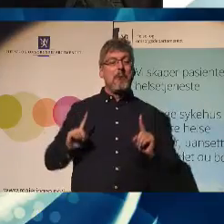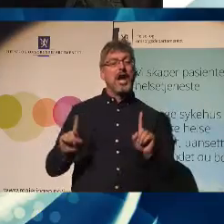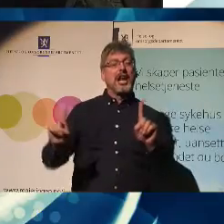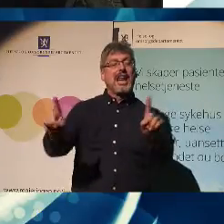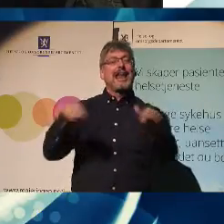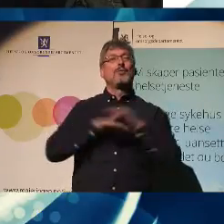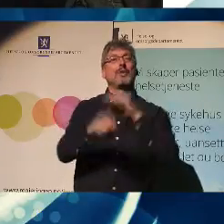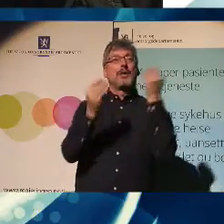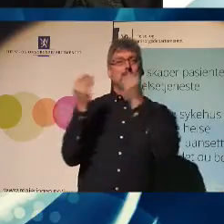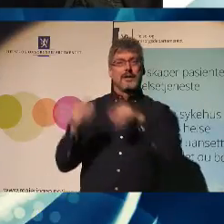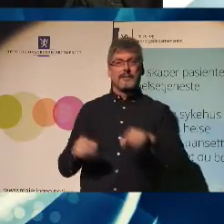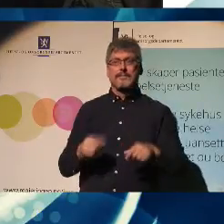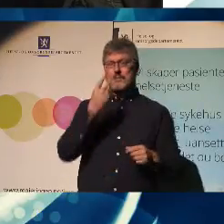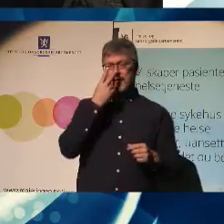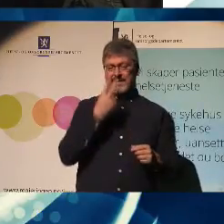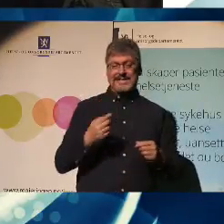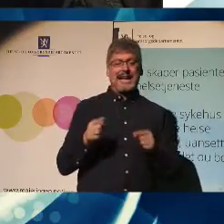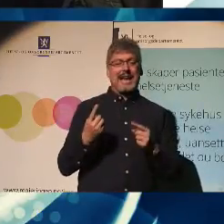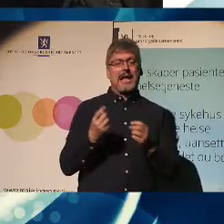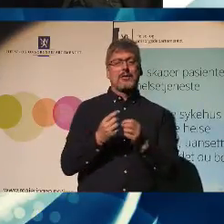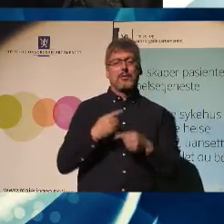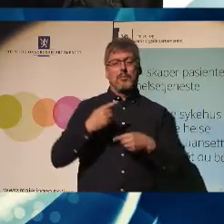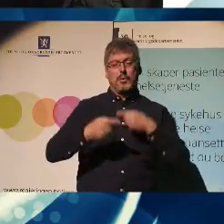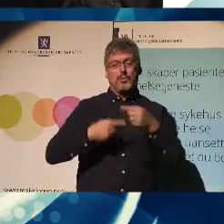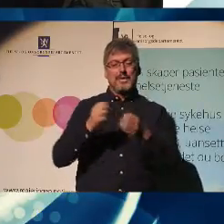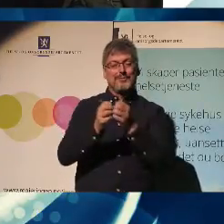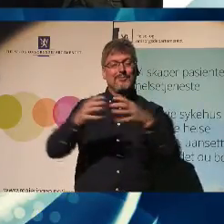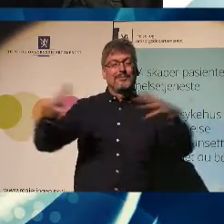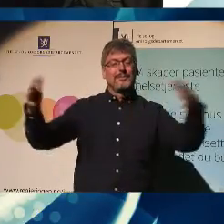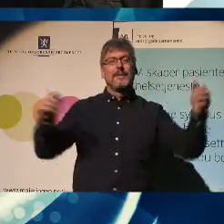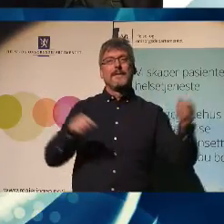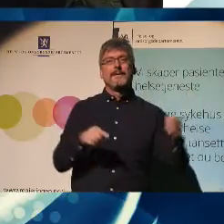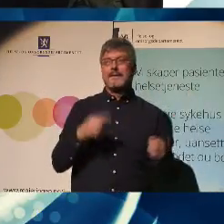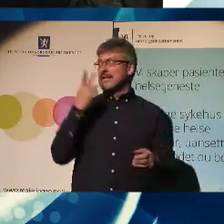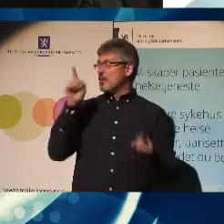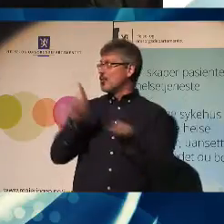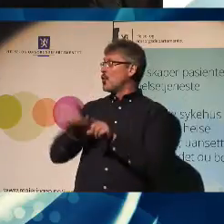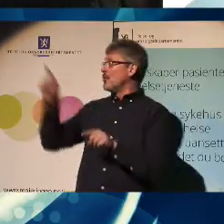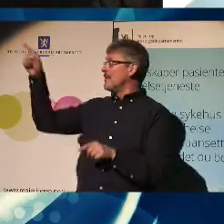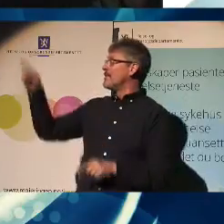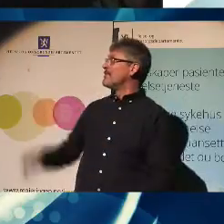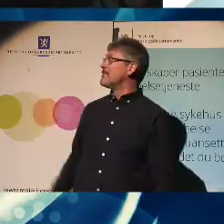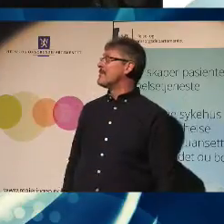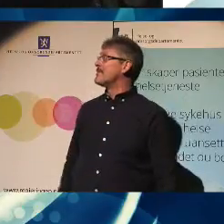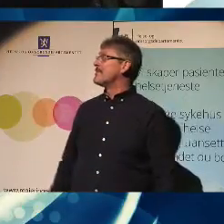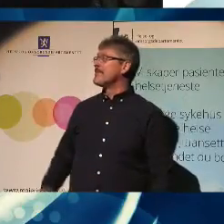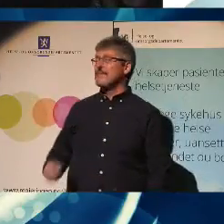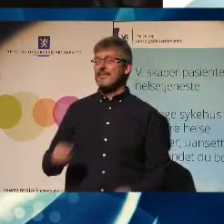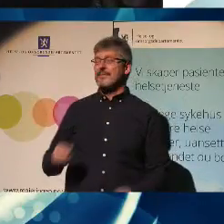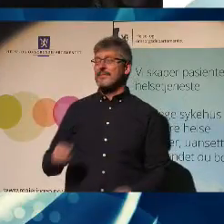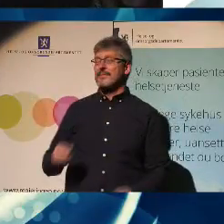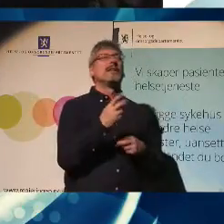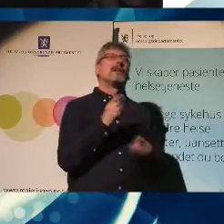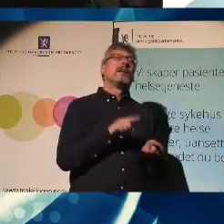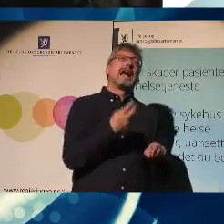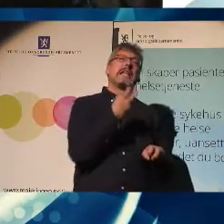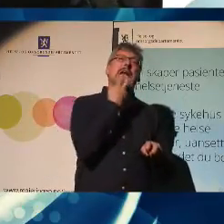Og da ser en utviklingsprosess sånn cirka sånn ut. Vi kjører en eksperimentell